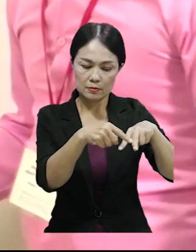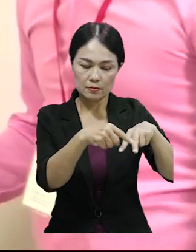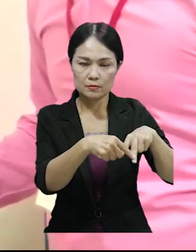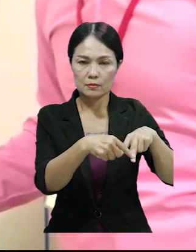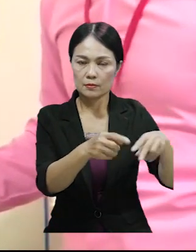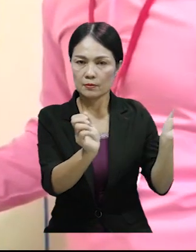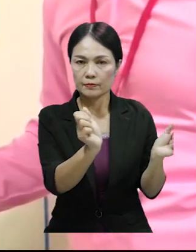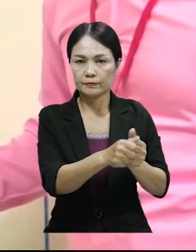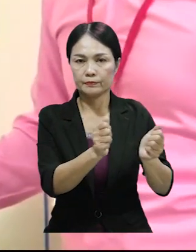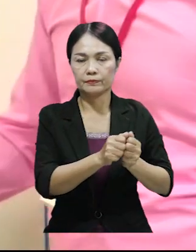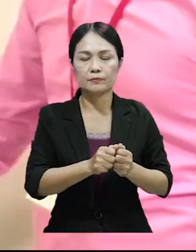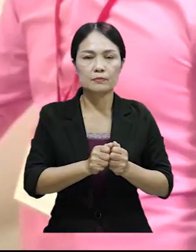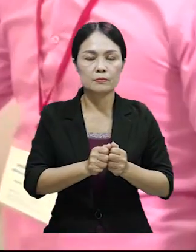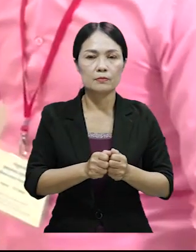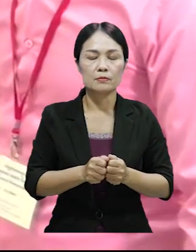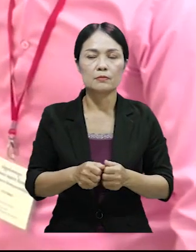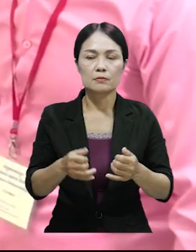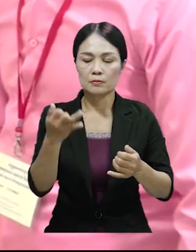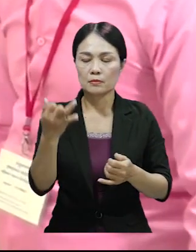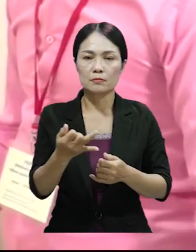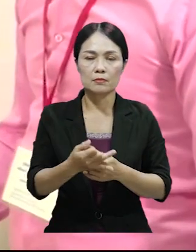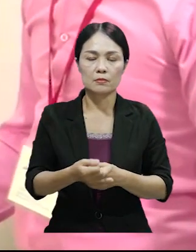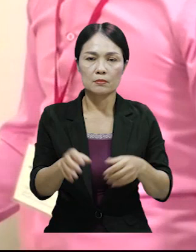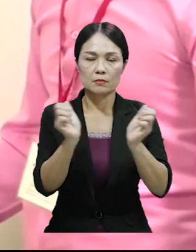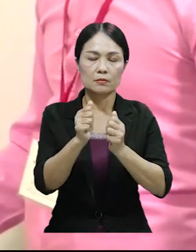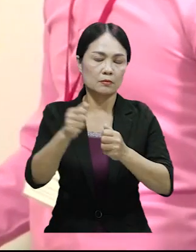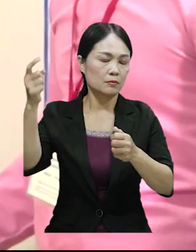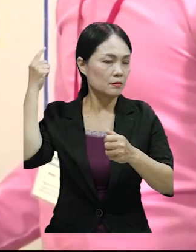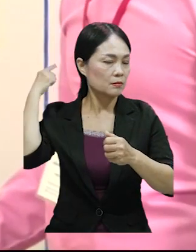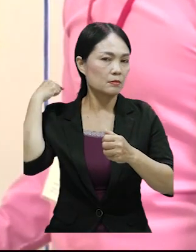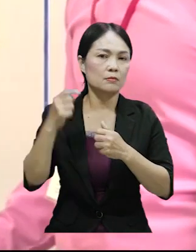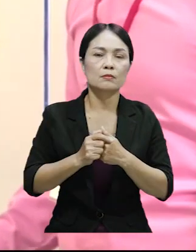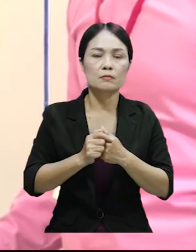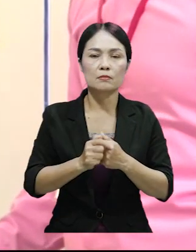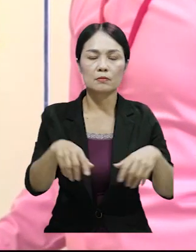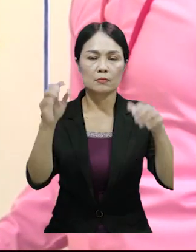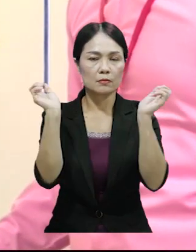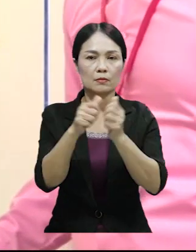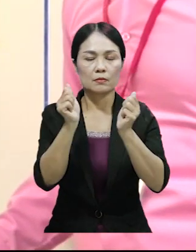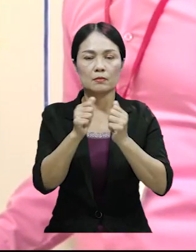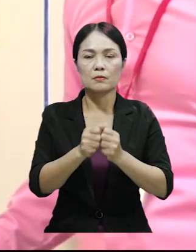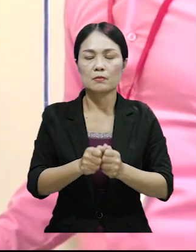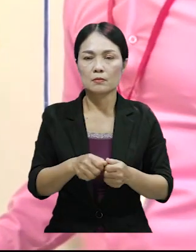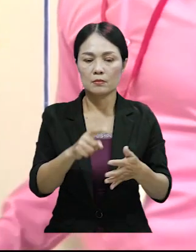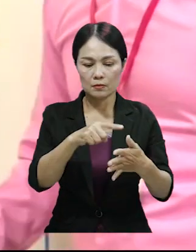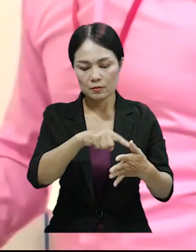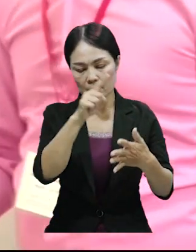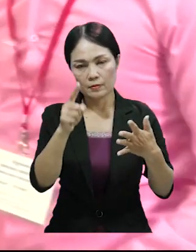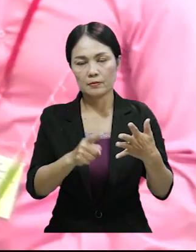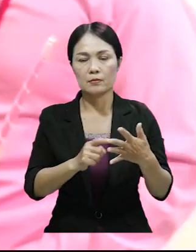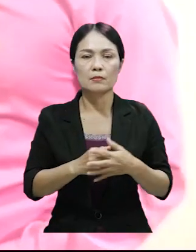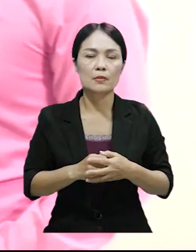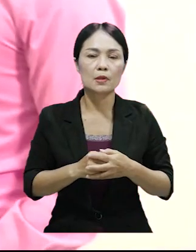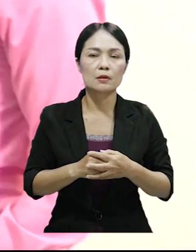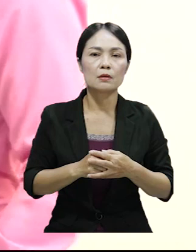ក្រោមជើងឆ្វេងហើយទី7គោះក្រោយខ្នងនឹងចាប់ដើមគោះសារជាថ្មីនៅទី1មកវិញ